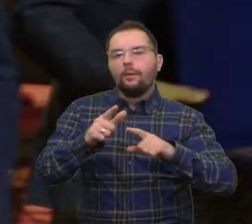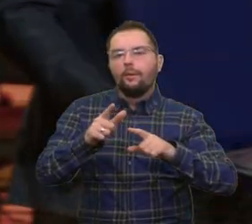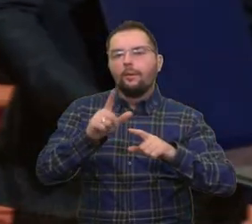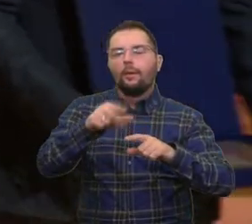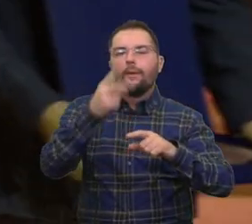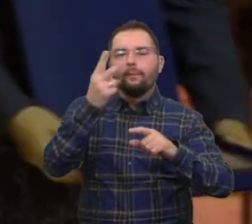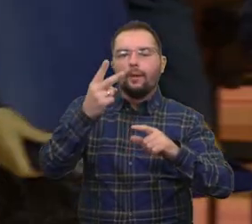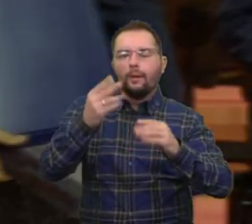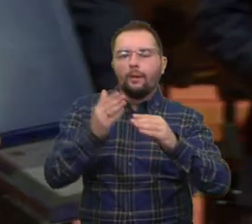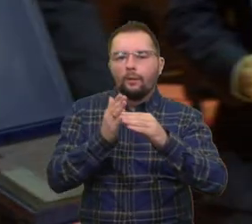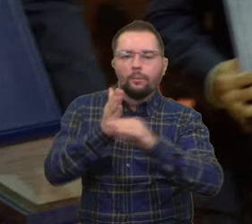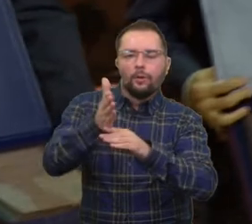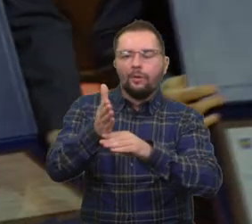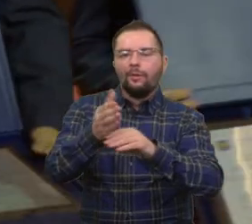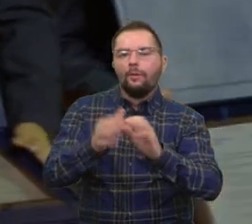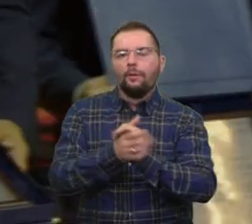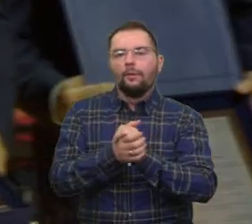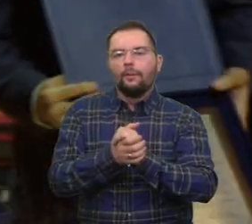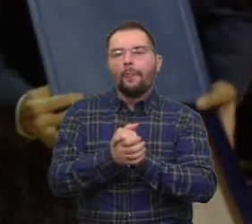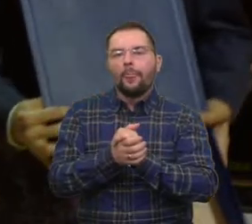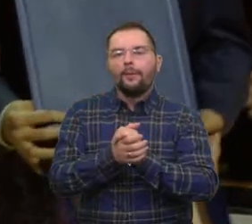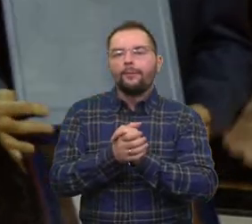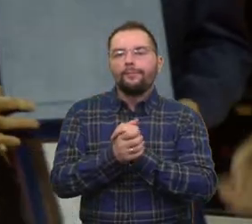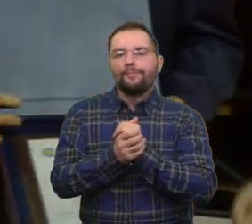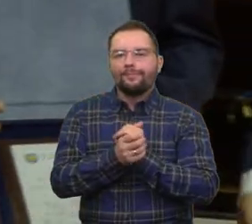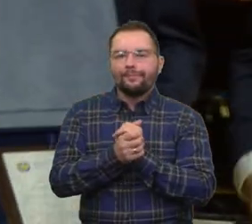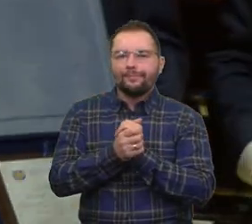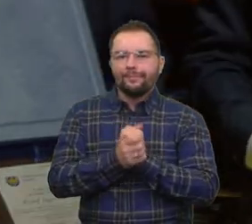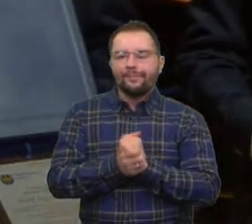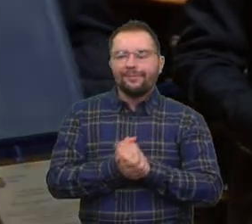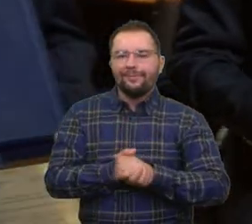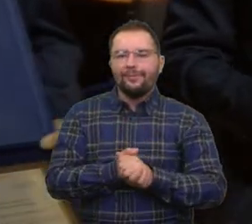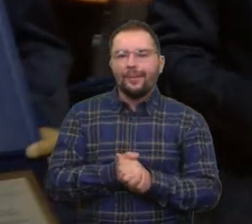do przodu, szanowni państwo.